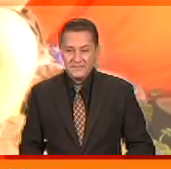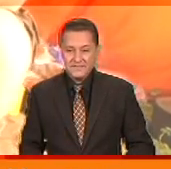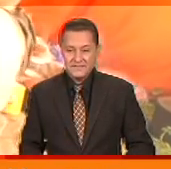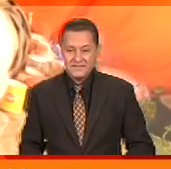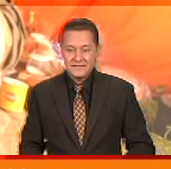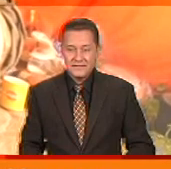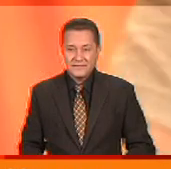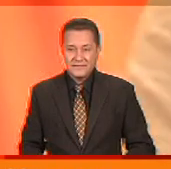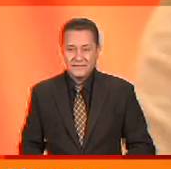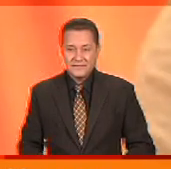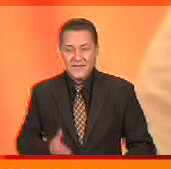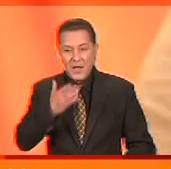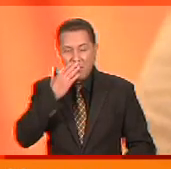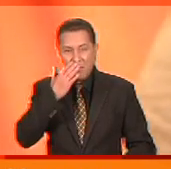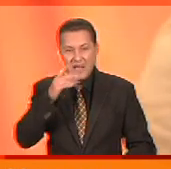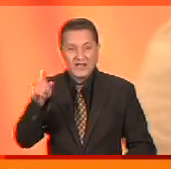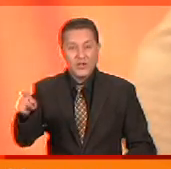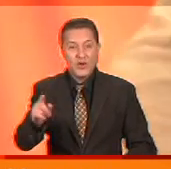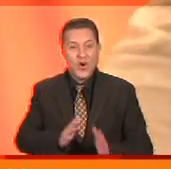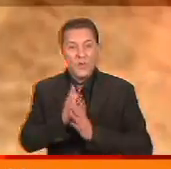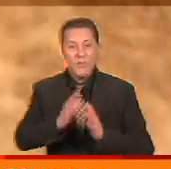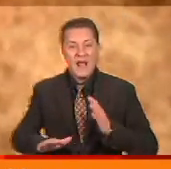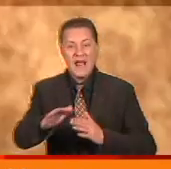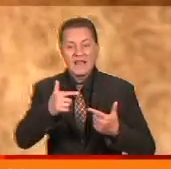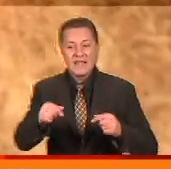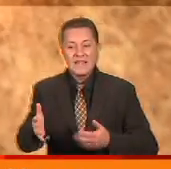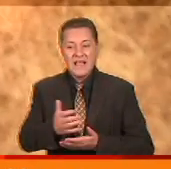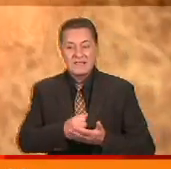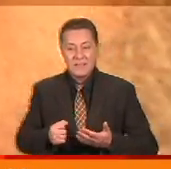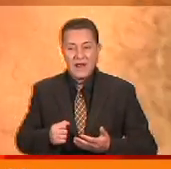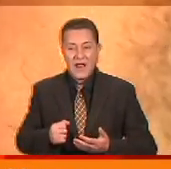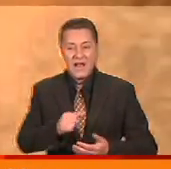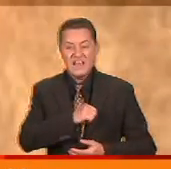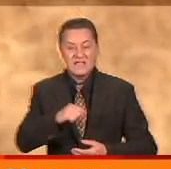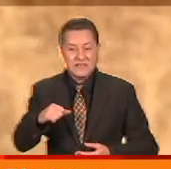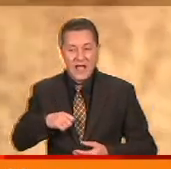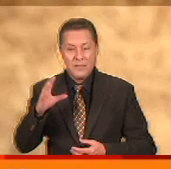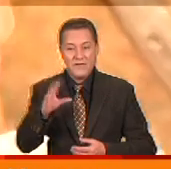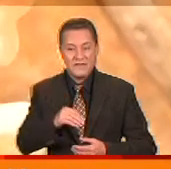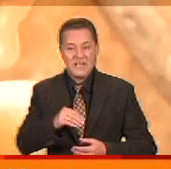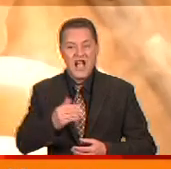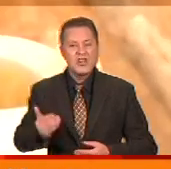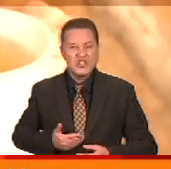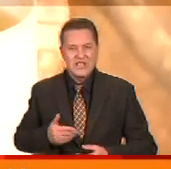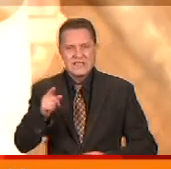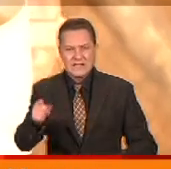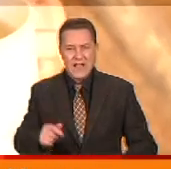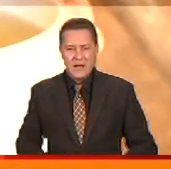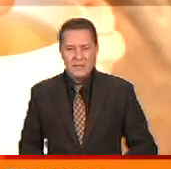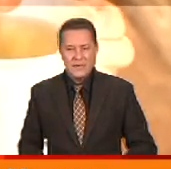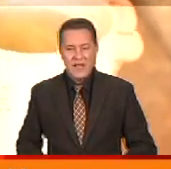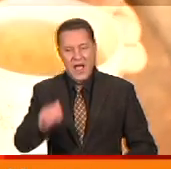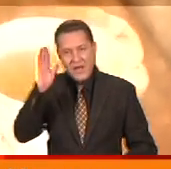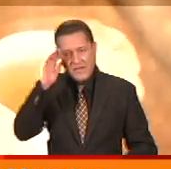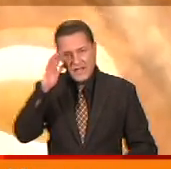Ну, пахне той полянкою, де ми ходили, собирали. Мы же его сами только что сняли, оно же там вся жизнь. И